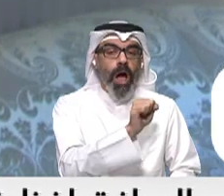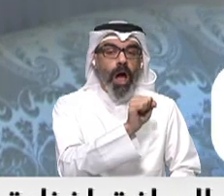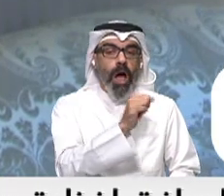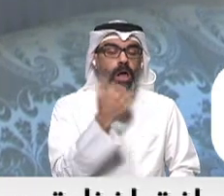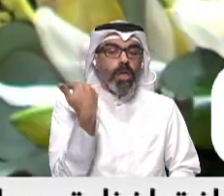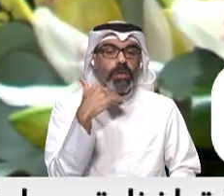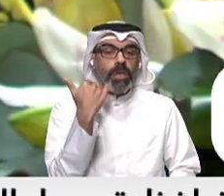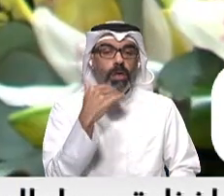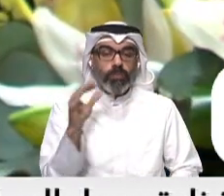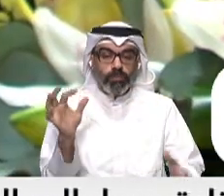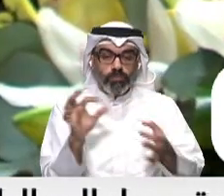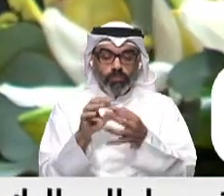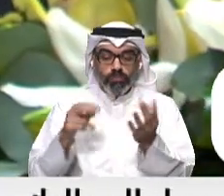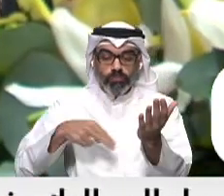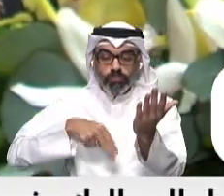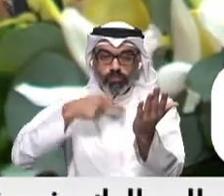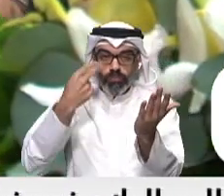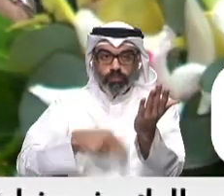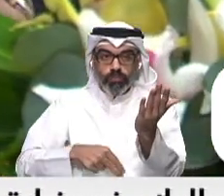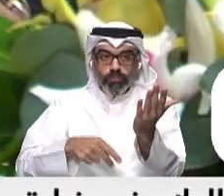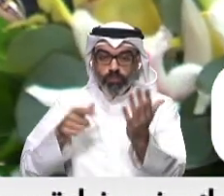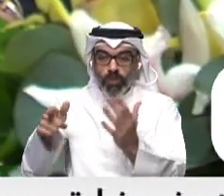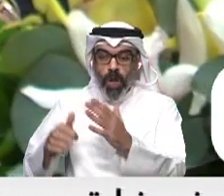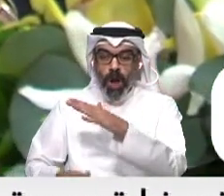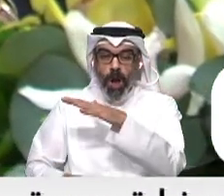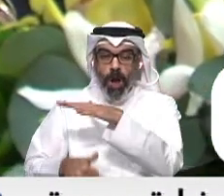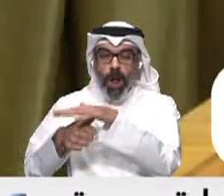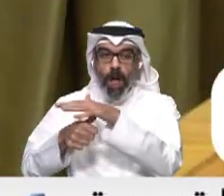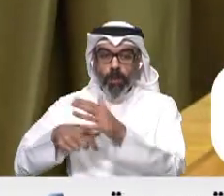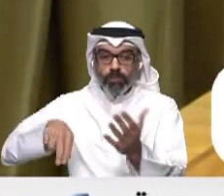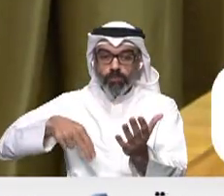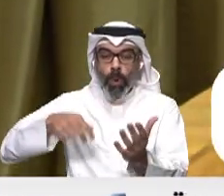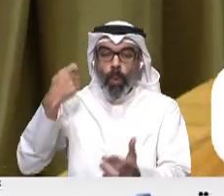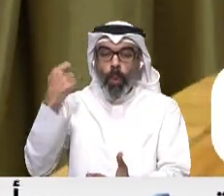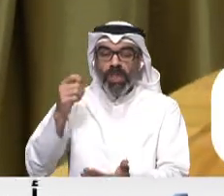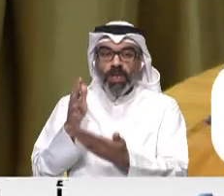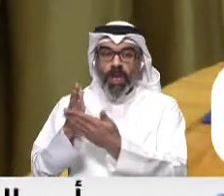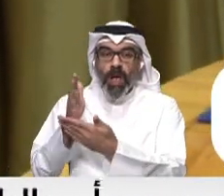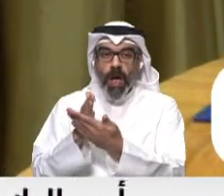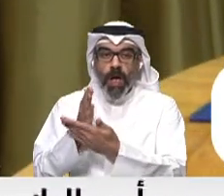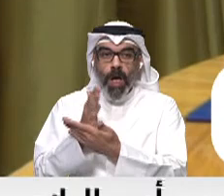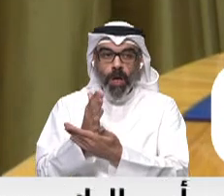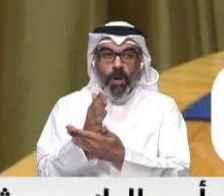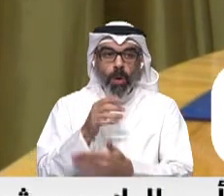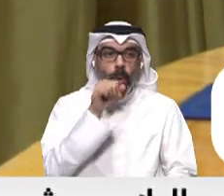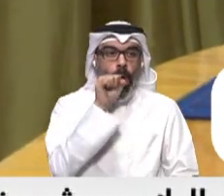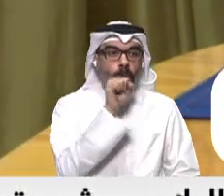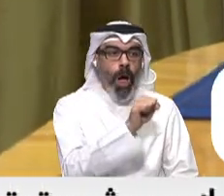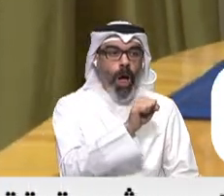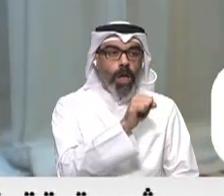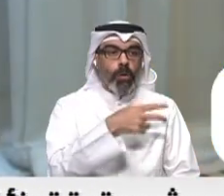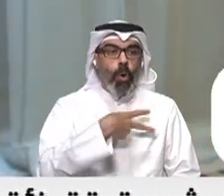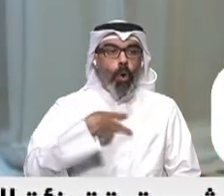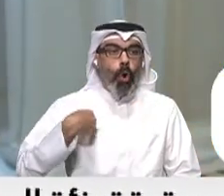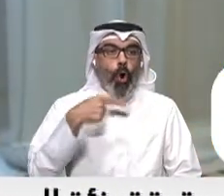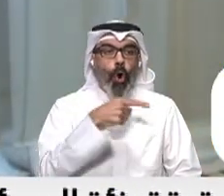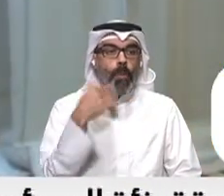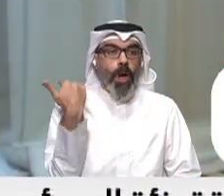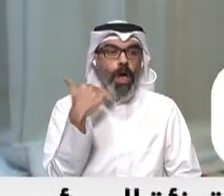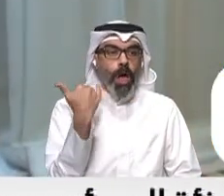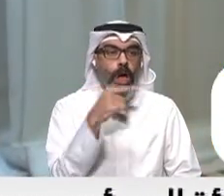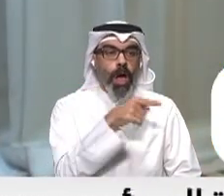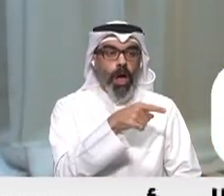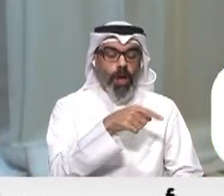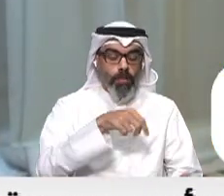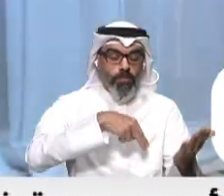معالي السيد عبد الله علي عبد الله لحيه وزير الخارجيه وعن جمهوريه طجكستان معالي